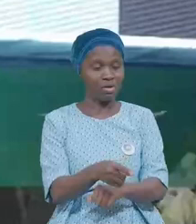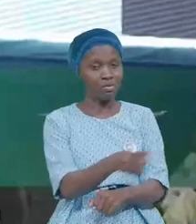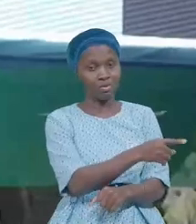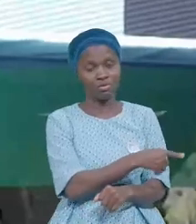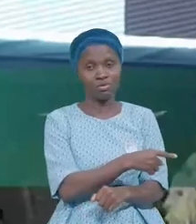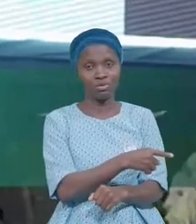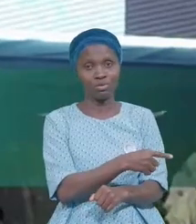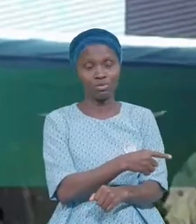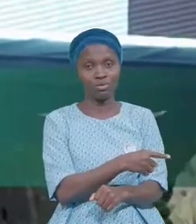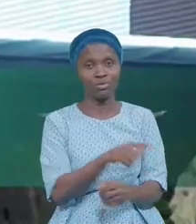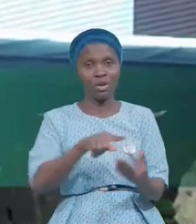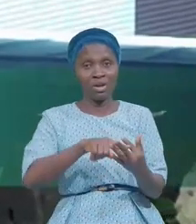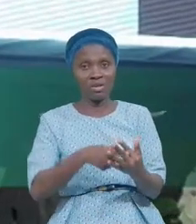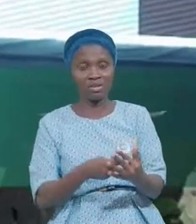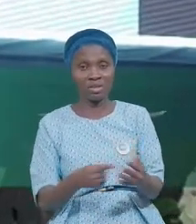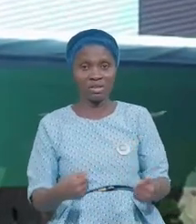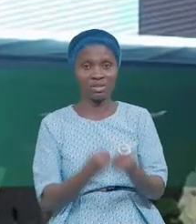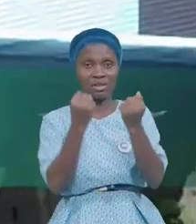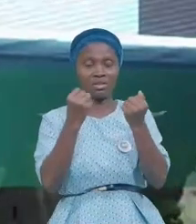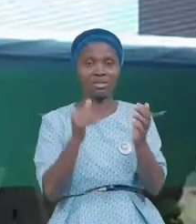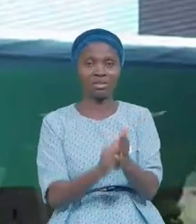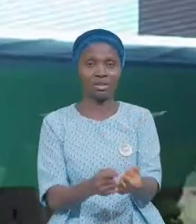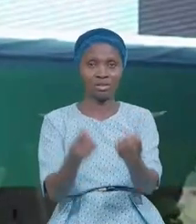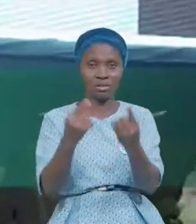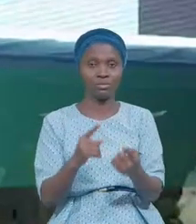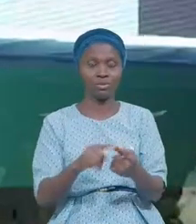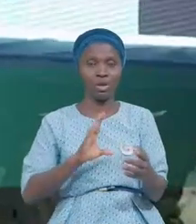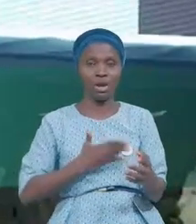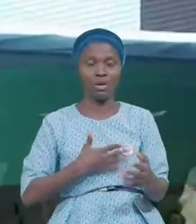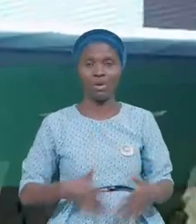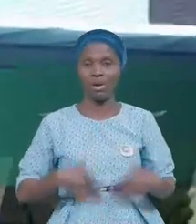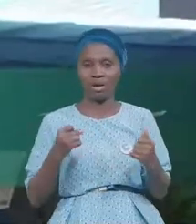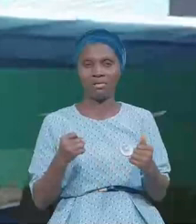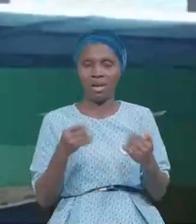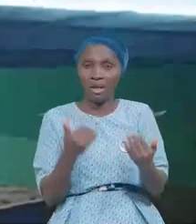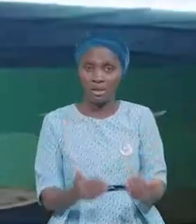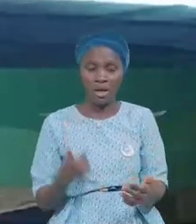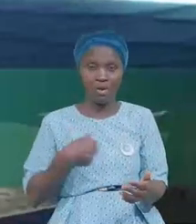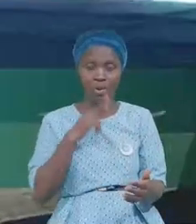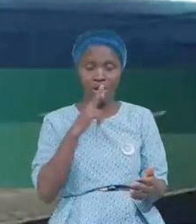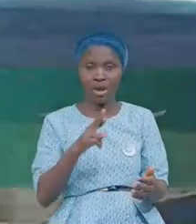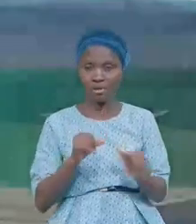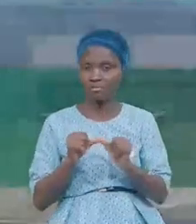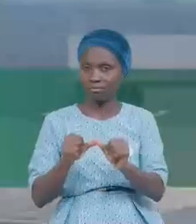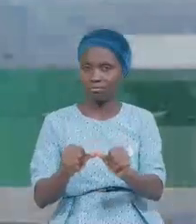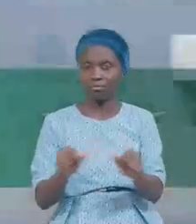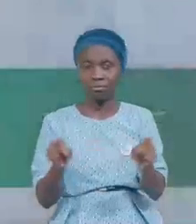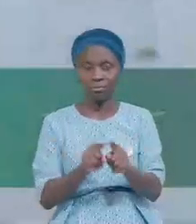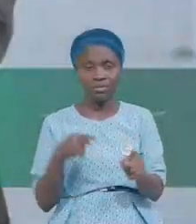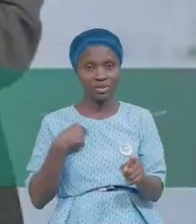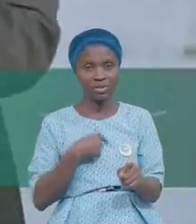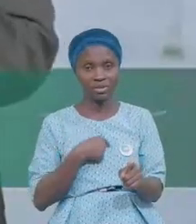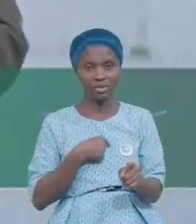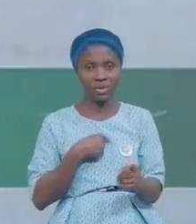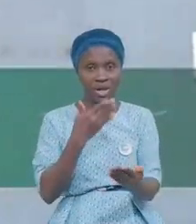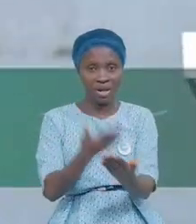les défis initiaux qui viennent dans nos vies, nous allons alors évoluer. Comme nous